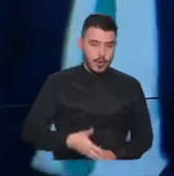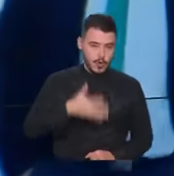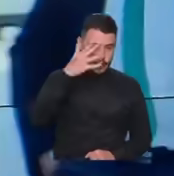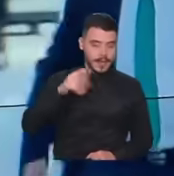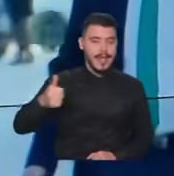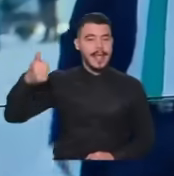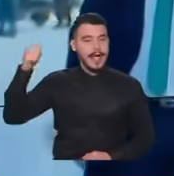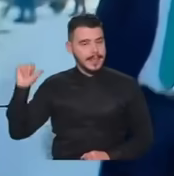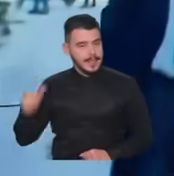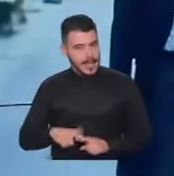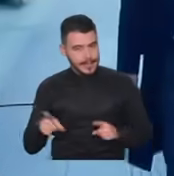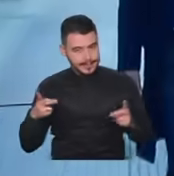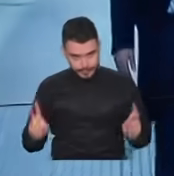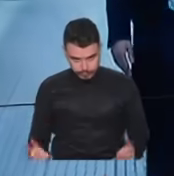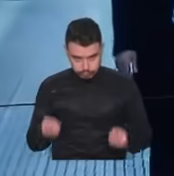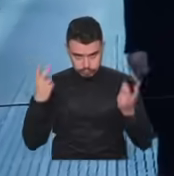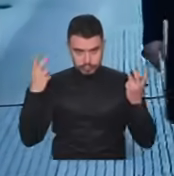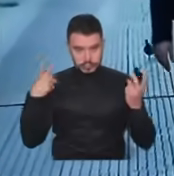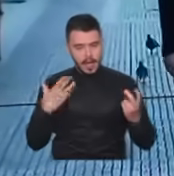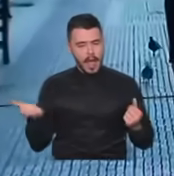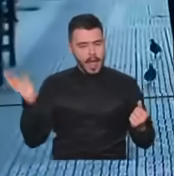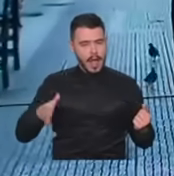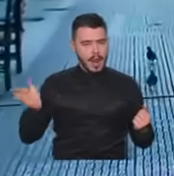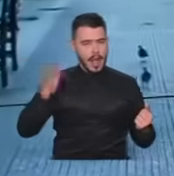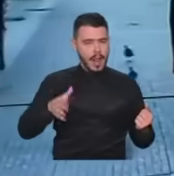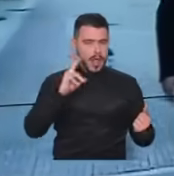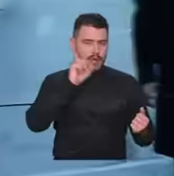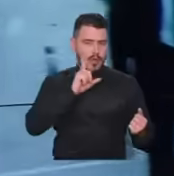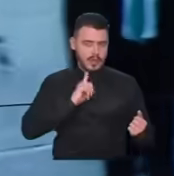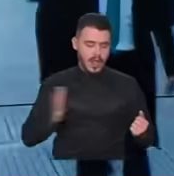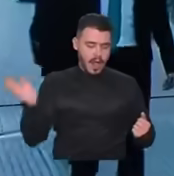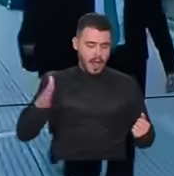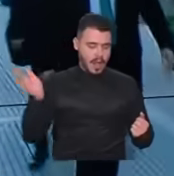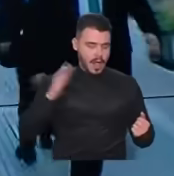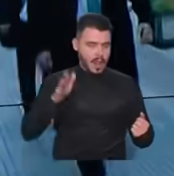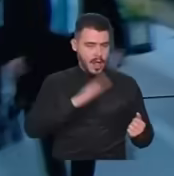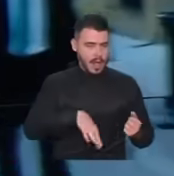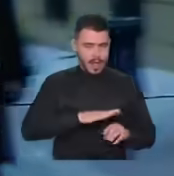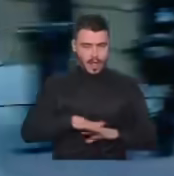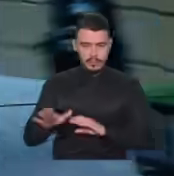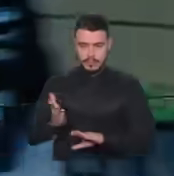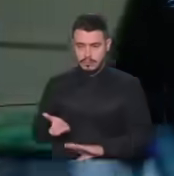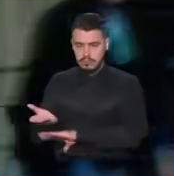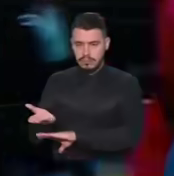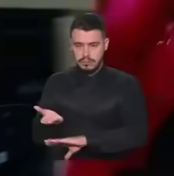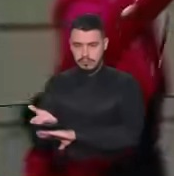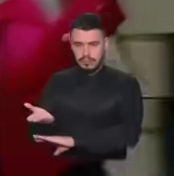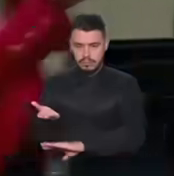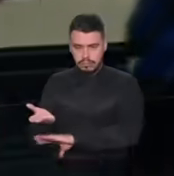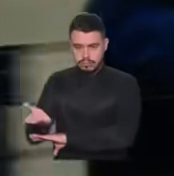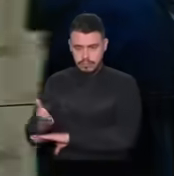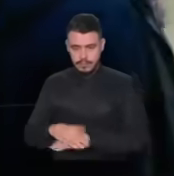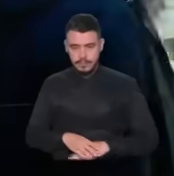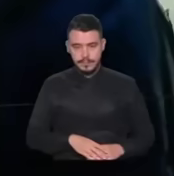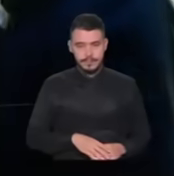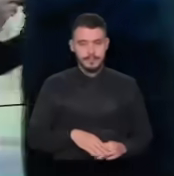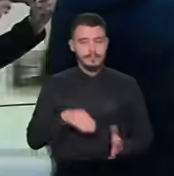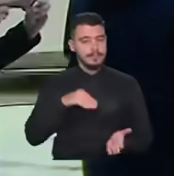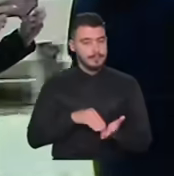και άλλες περιπτώσεις όπου ο ίδιος άνθρωπος είχε δεχτεί καταγγελίες. Να θυμίσω επίσης